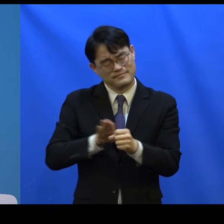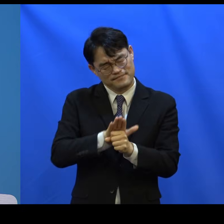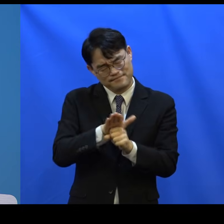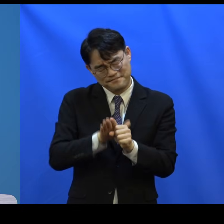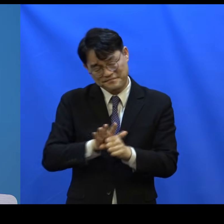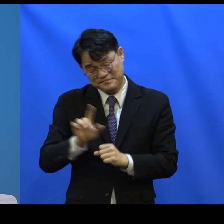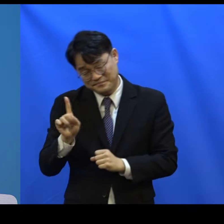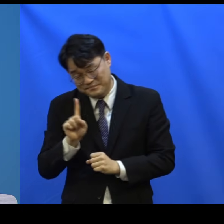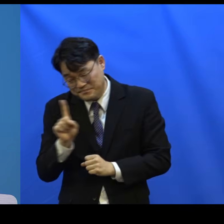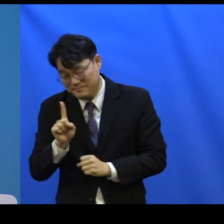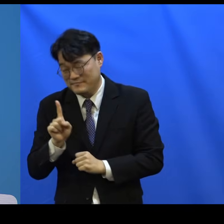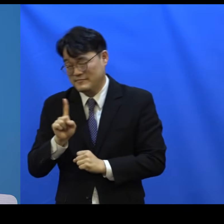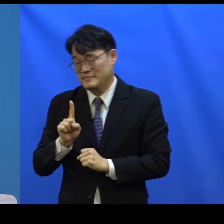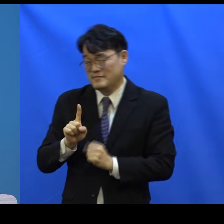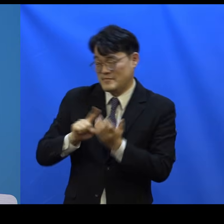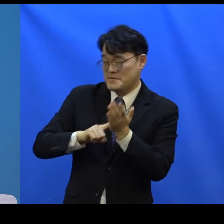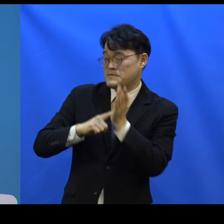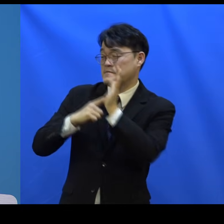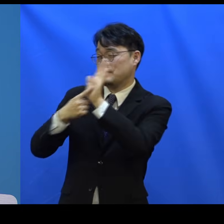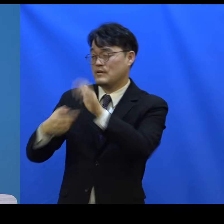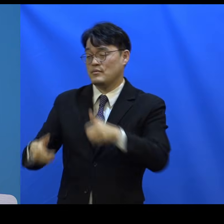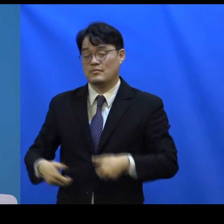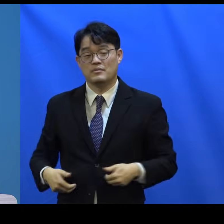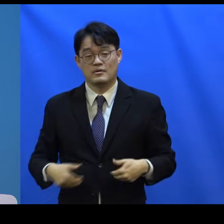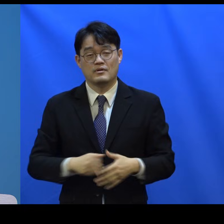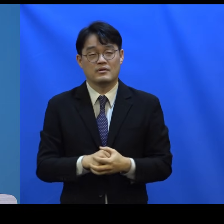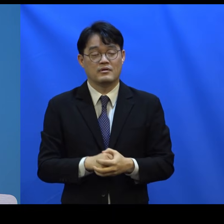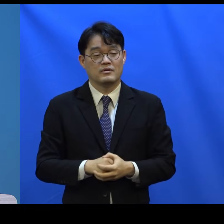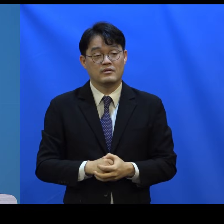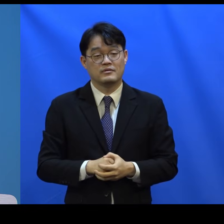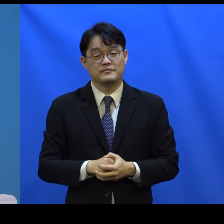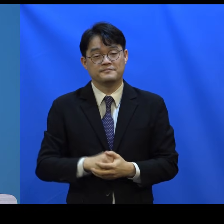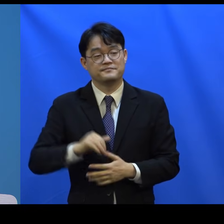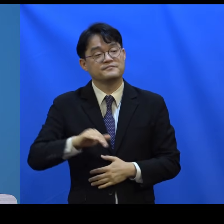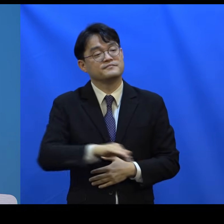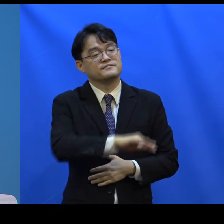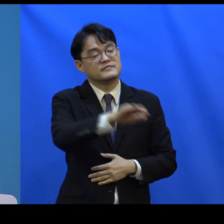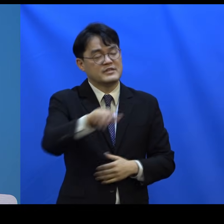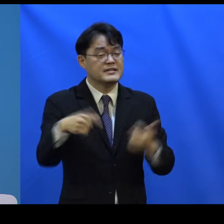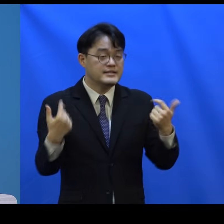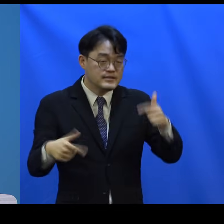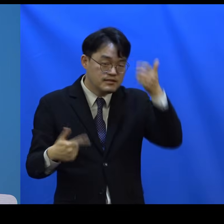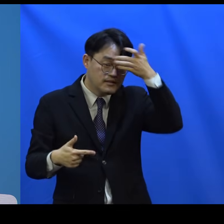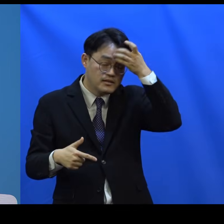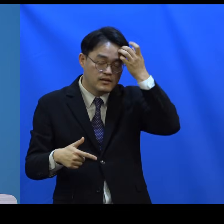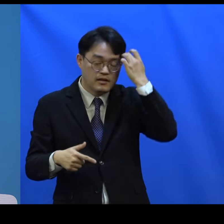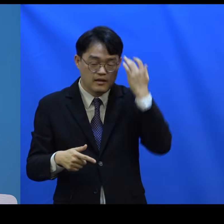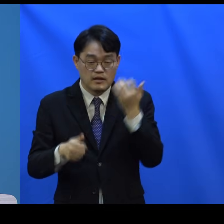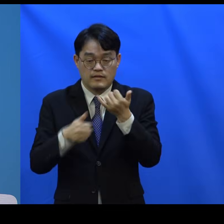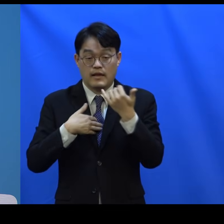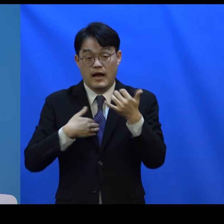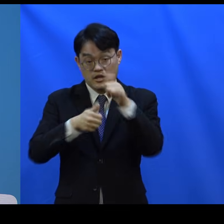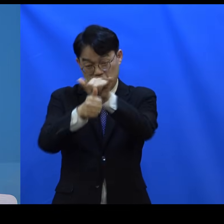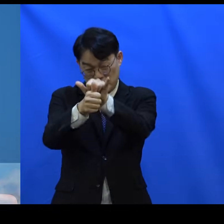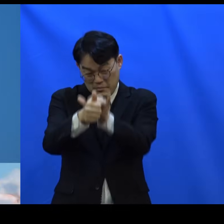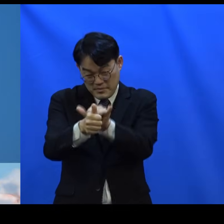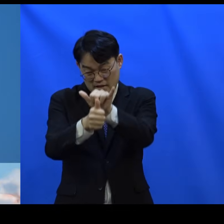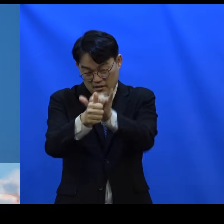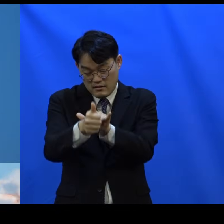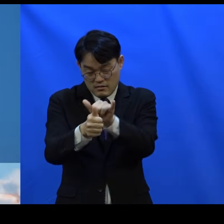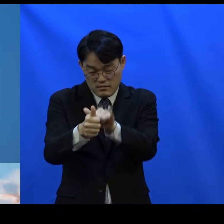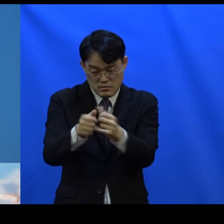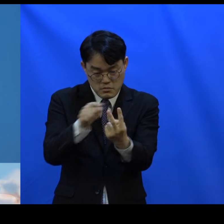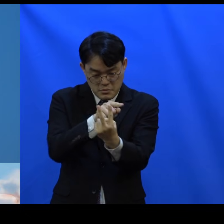통하여 입증하는 겁니다. 우리는 언제나 성길자를 선택하는 기로였습니다. 마태복음 6장 21절을 보면